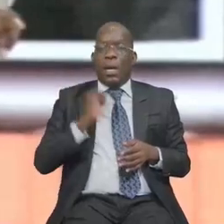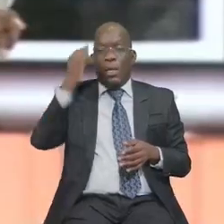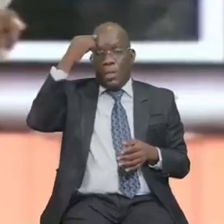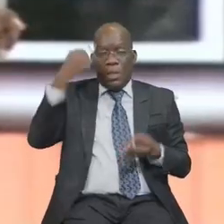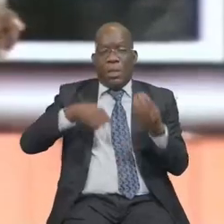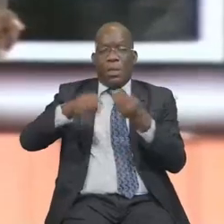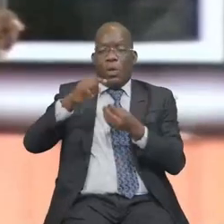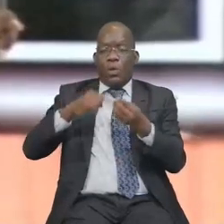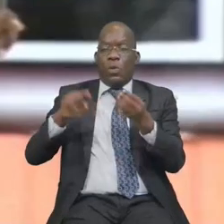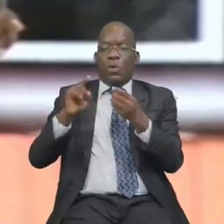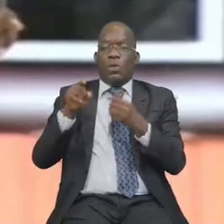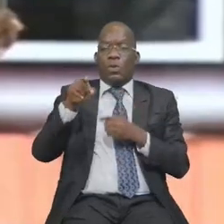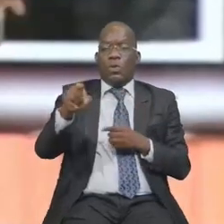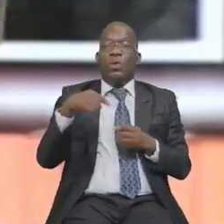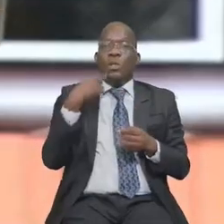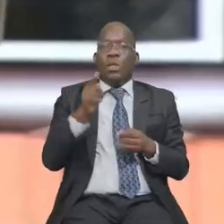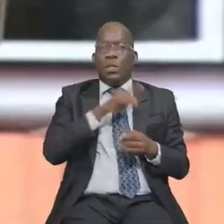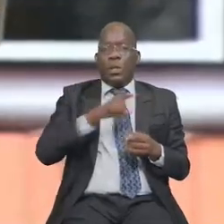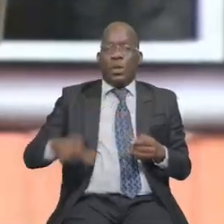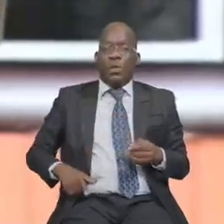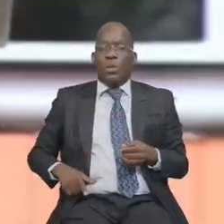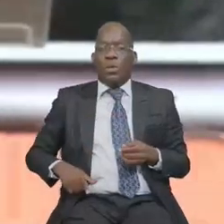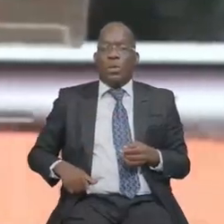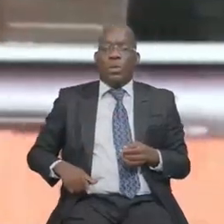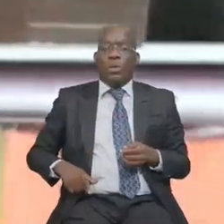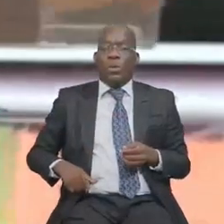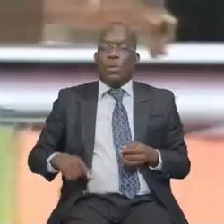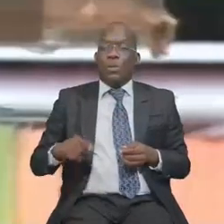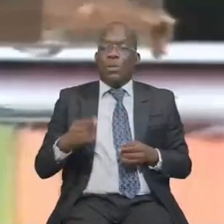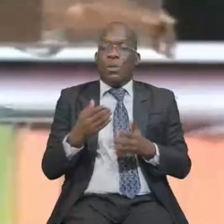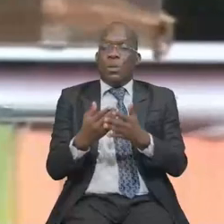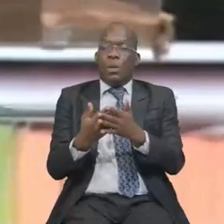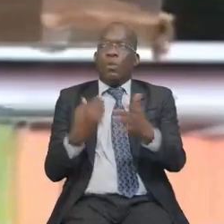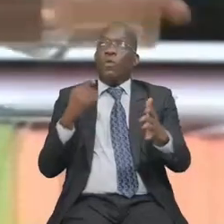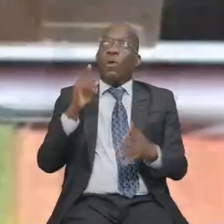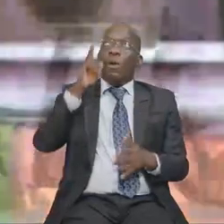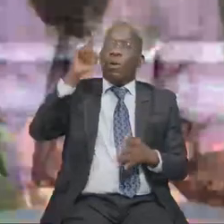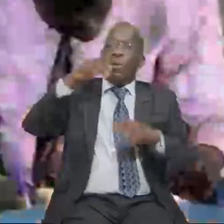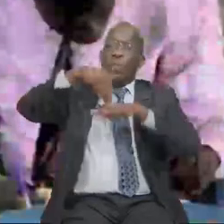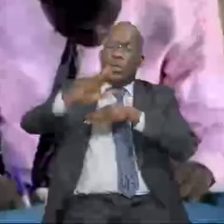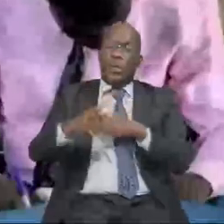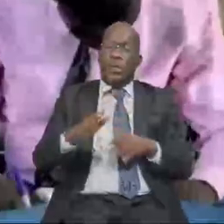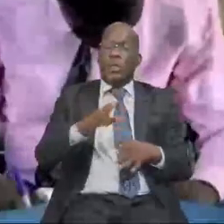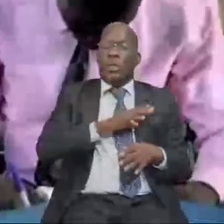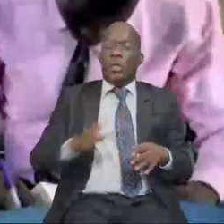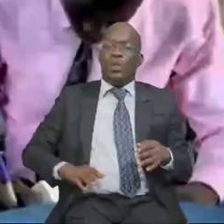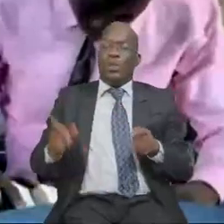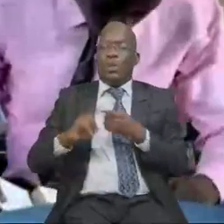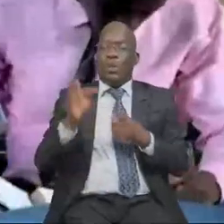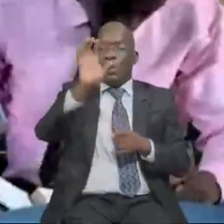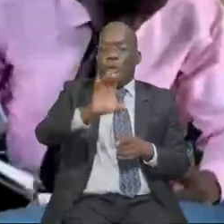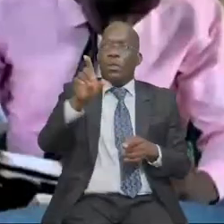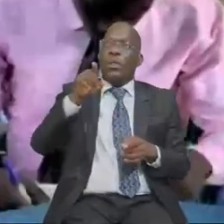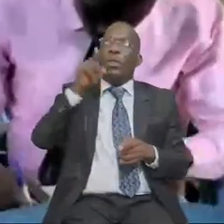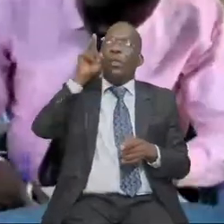l'Éternel. Avant qu'il n'envoie Christ à la croix, il pensait à toi. Bien sûr, il